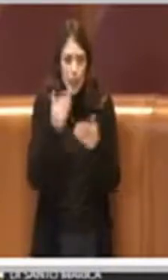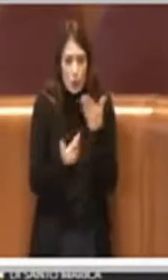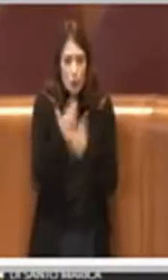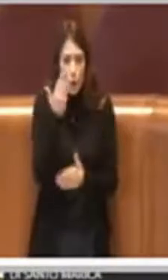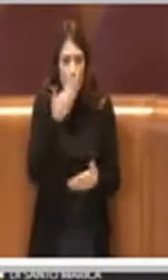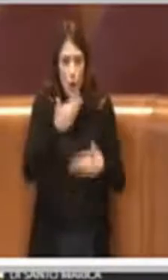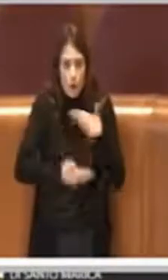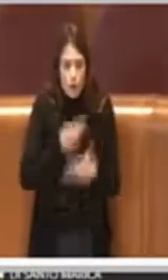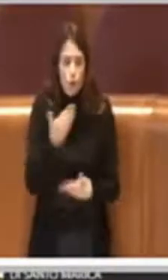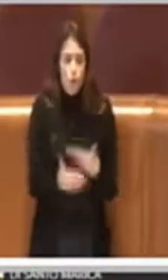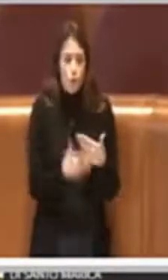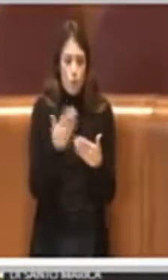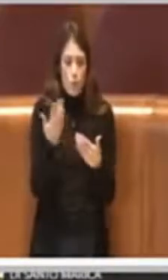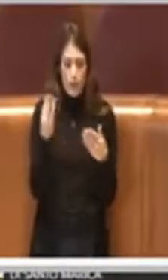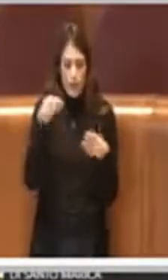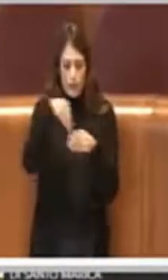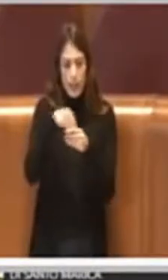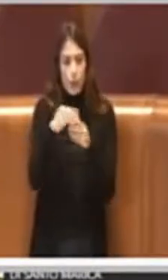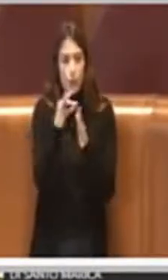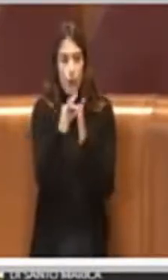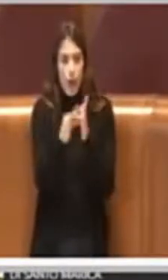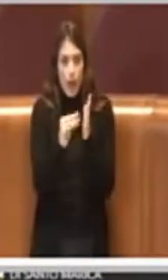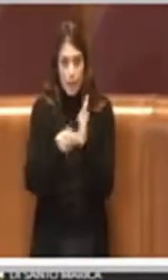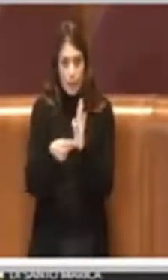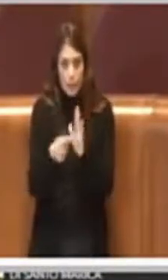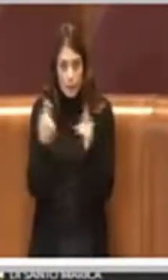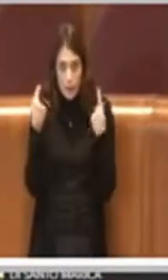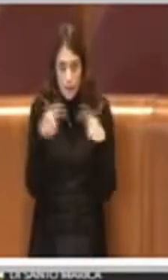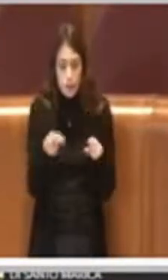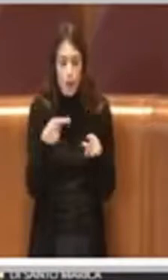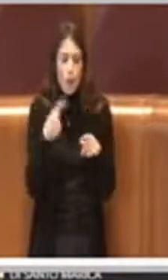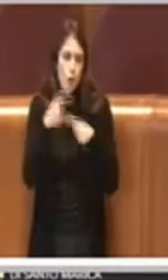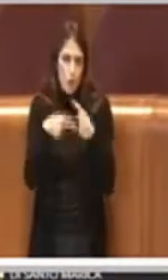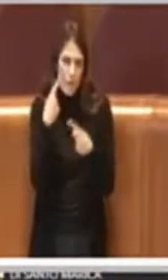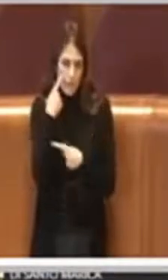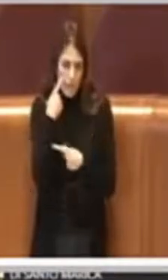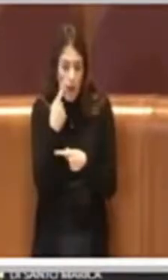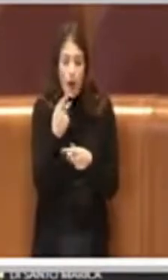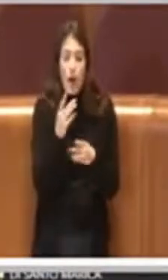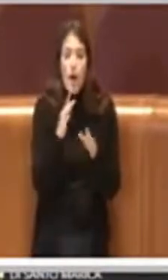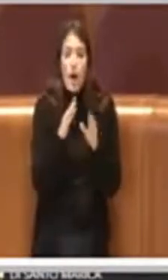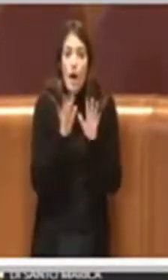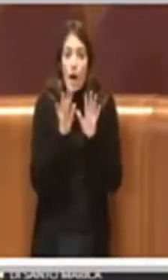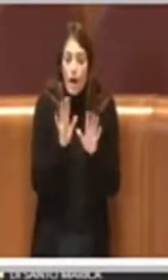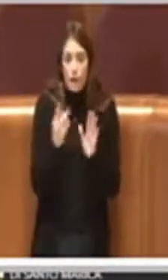in alcuni di questi emendamenti. Lo vedremo poi nella discussione dei singoli emendamenti, però